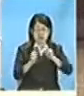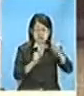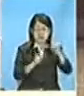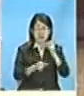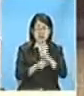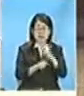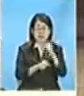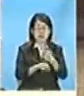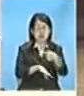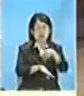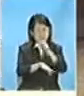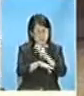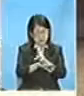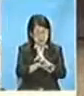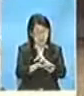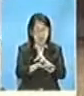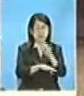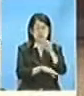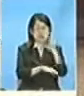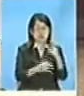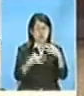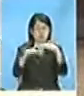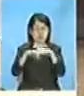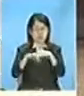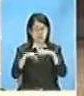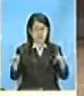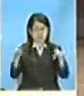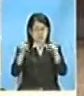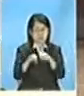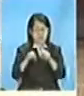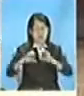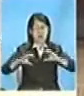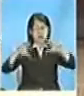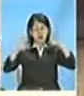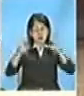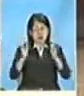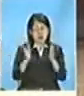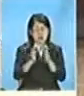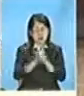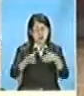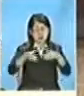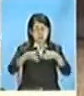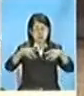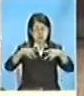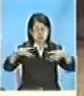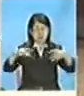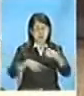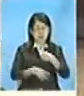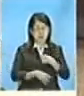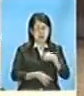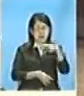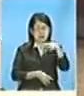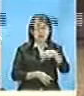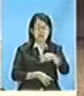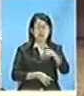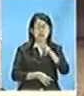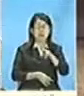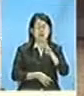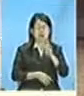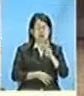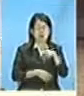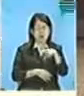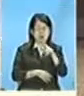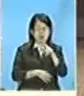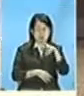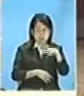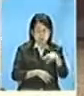ธานวิปวุฒิเป็นตัวเชื่อมระหว่างรัฐบาลและฝ่ายค้านด้วยดิฉันหม่อมหลวงปริยพันธ์ศรีธวัฒน์มั่นใจว่